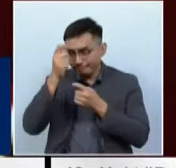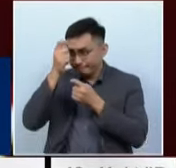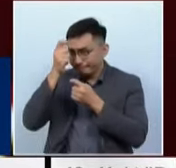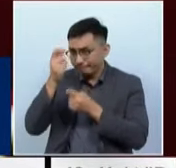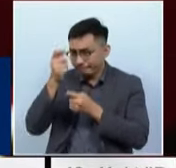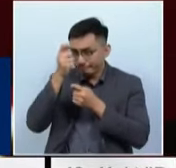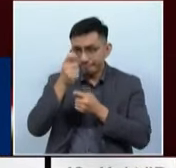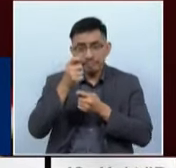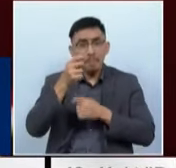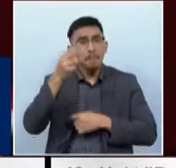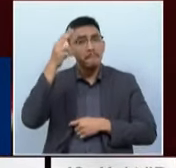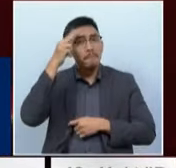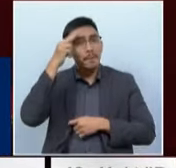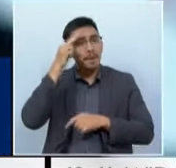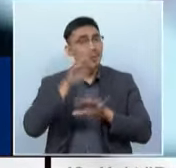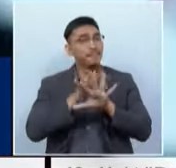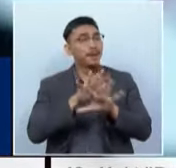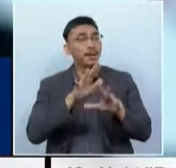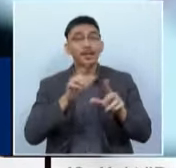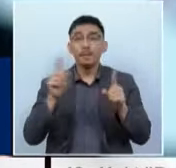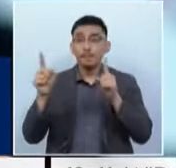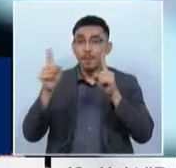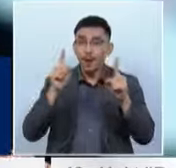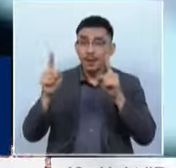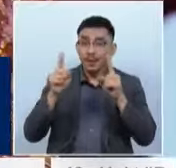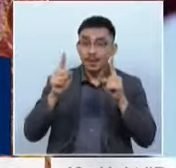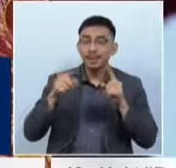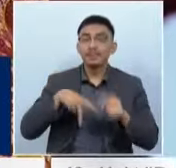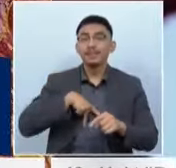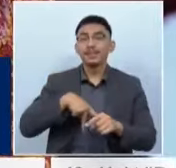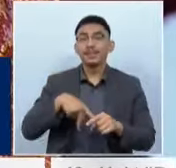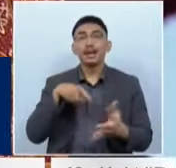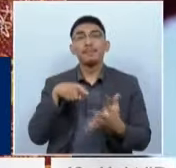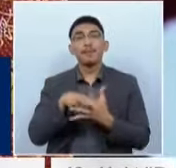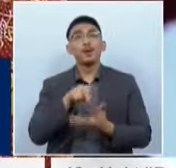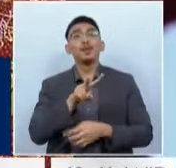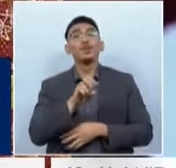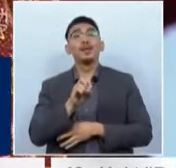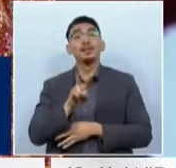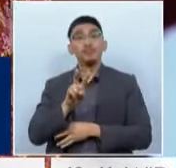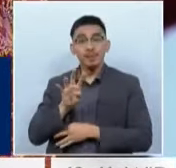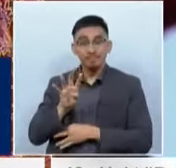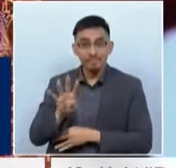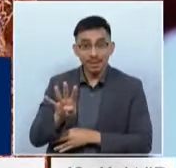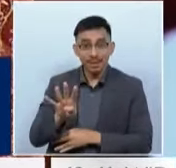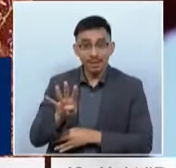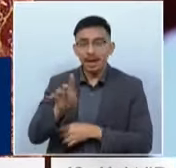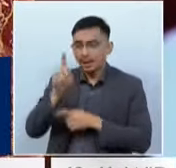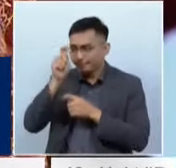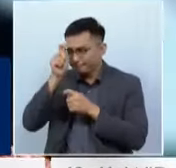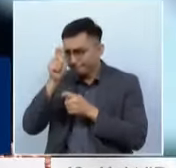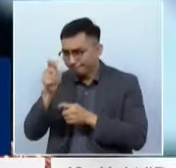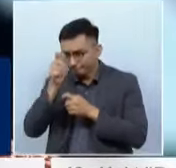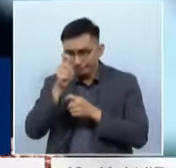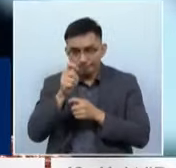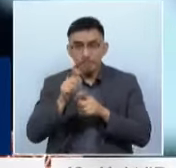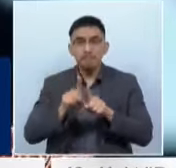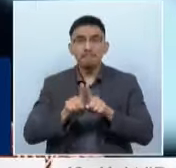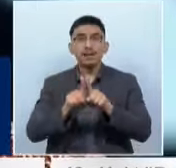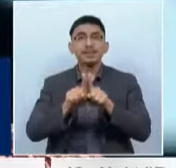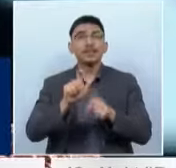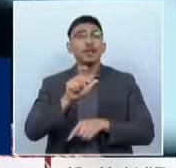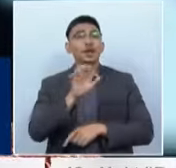partai politik peserta pemilu 2024 yang kami hormati Pasangan calon presiden wakil